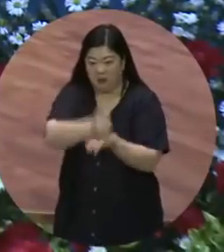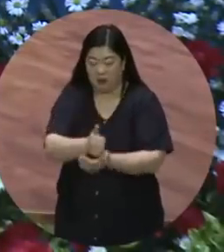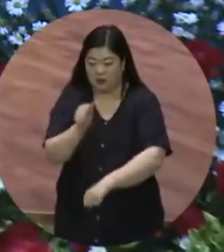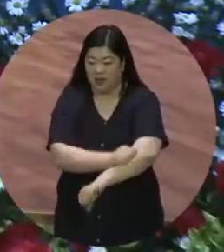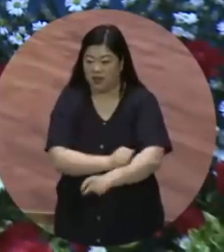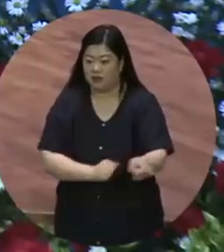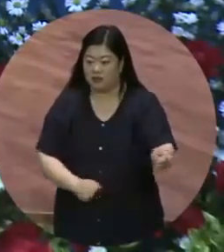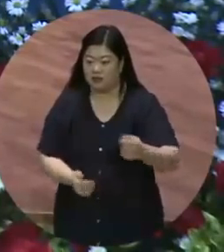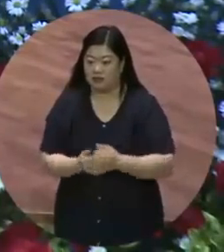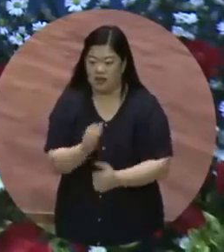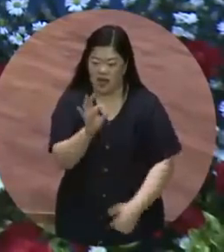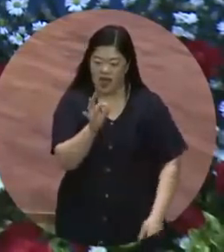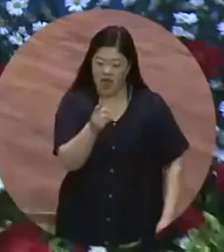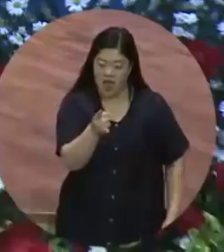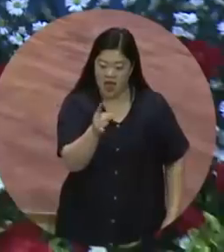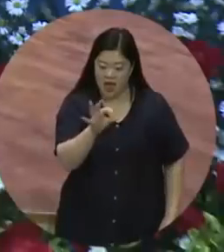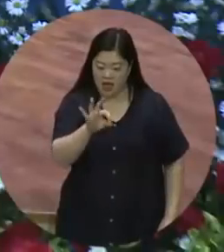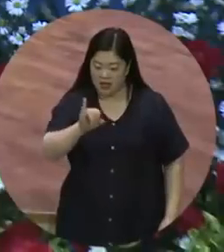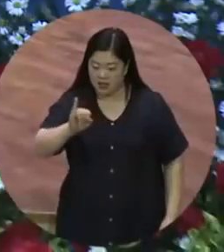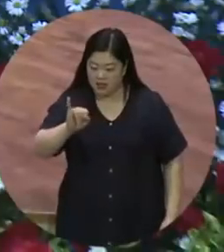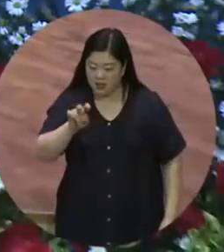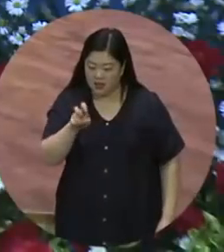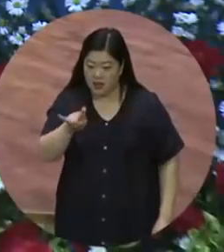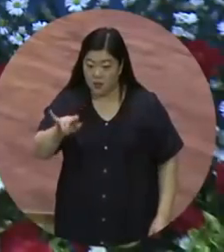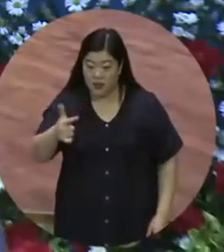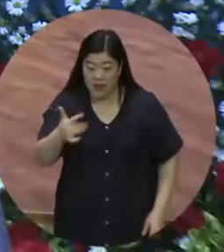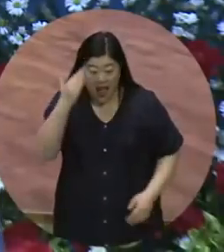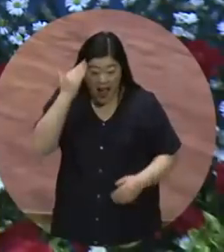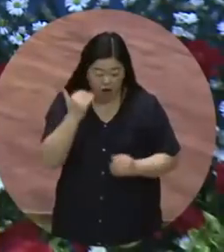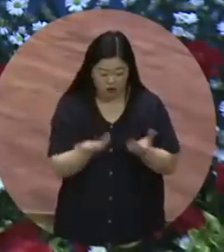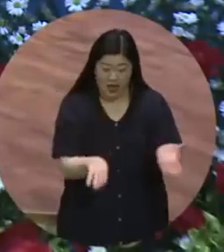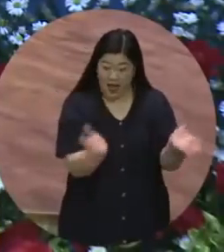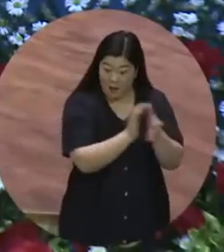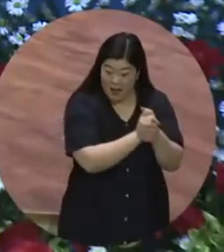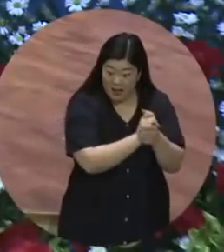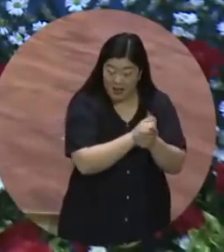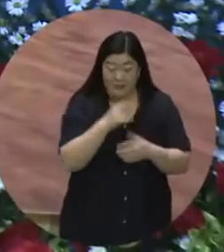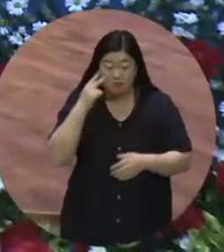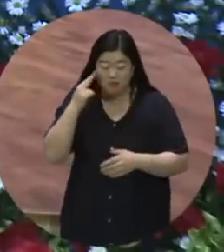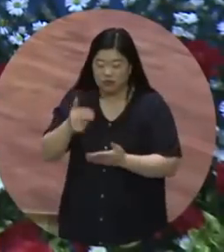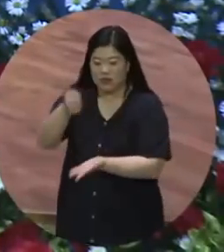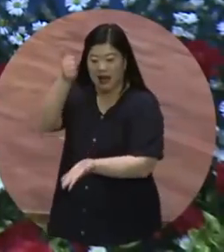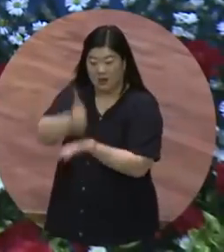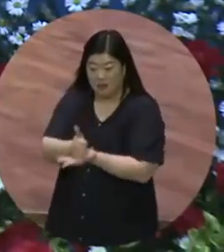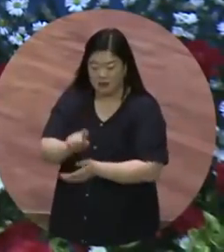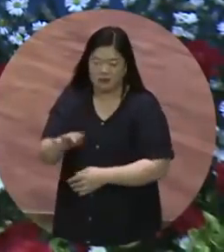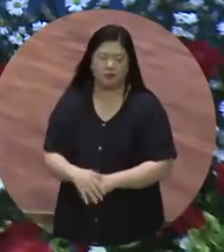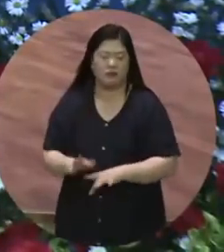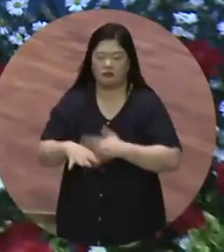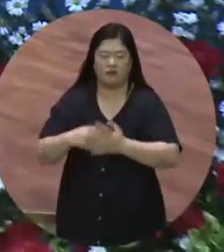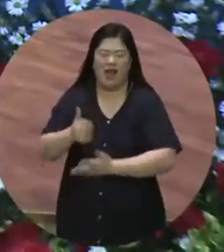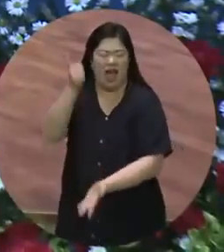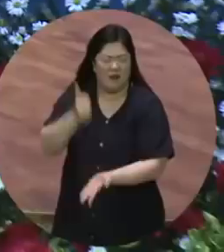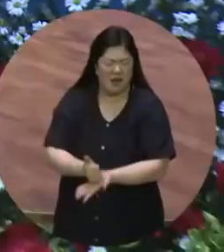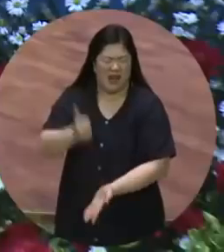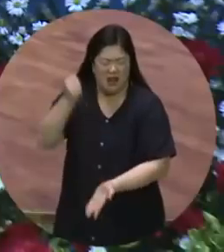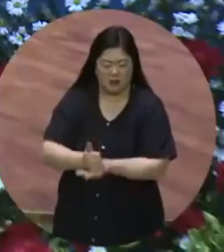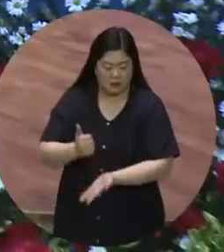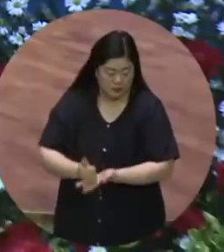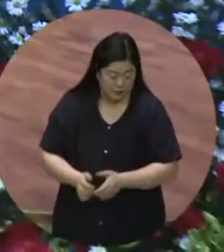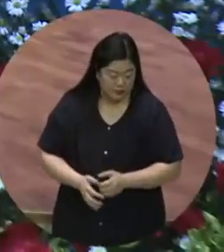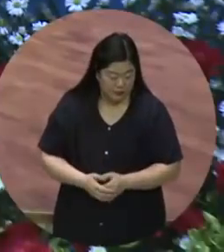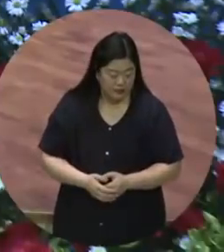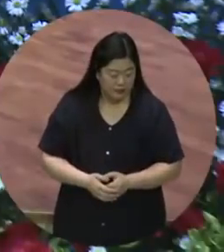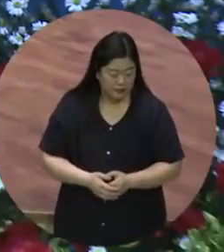큰 놈은 에이멘하고 하는 아멘하고 그렇게 아이들을 자랑해서 한 말이에요. 부모 우리는 이 애들이